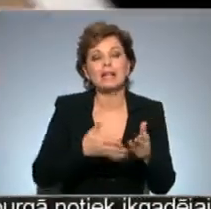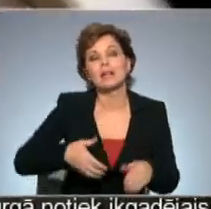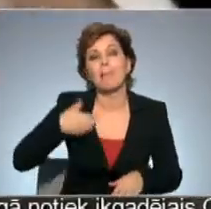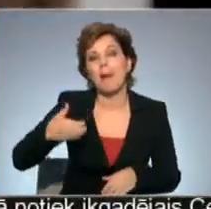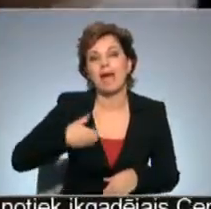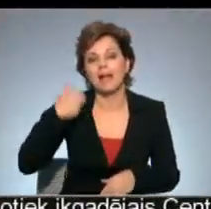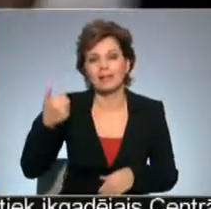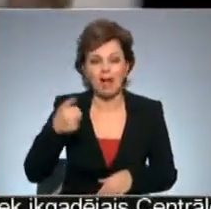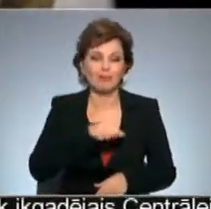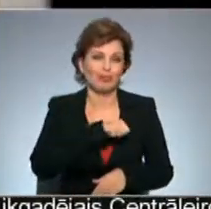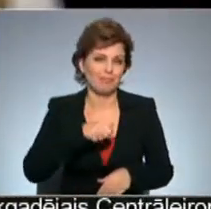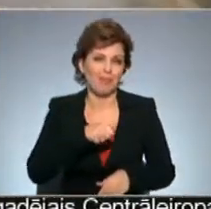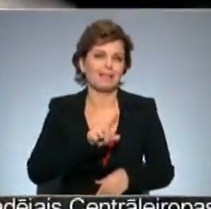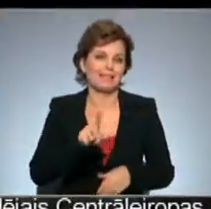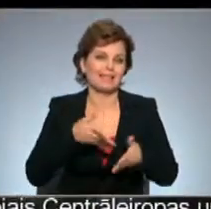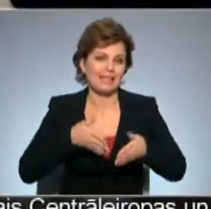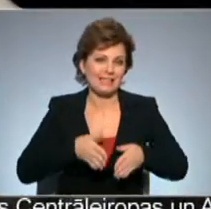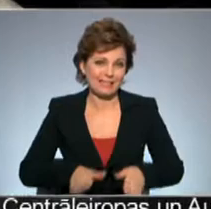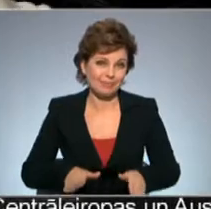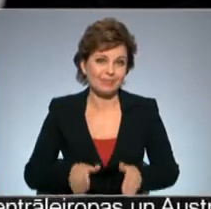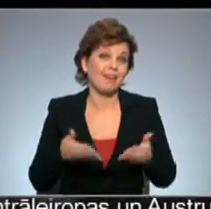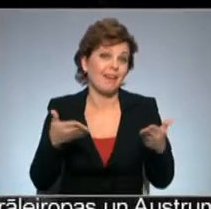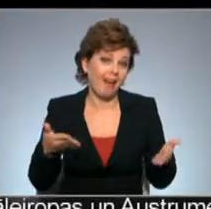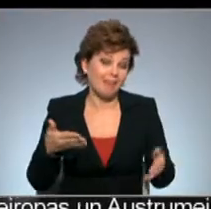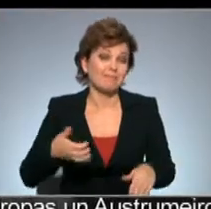dzimis. Jā, Mērkaķa